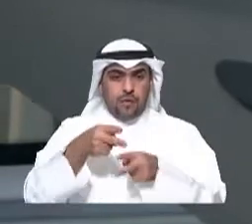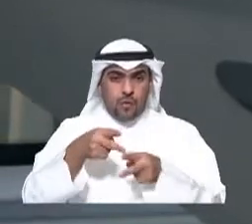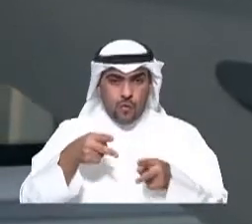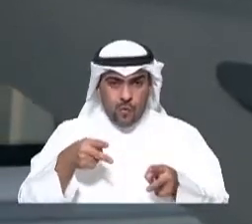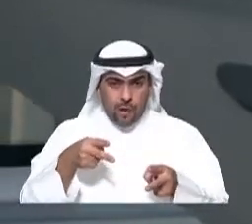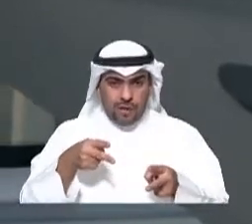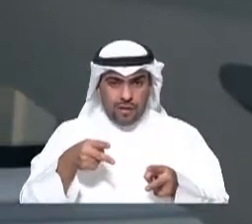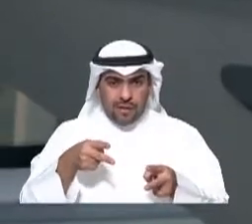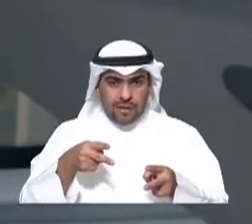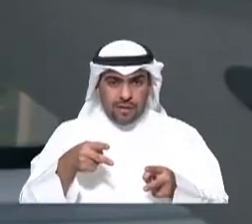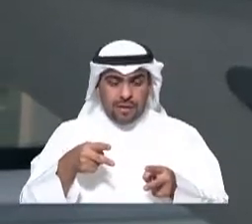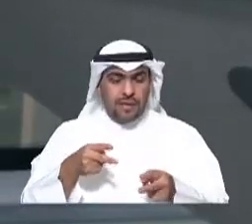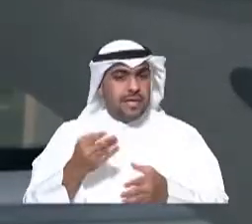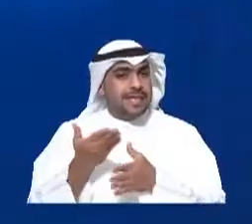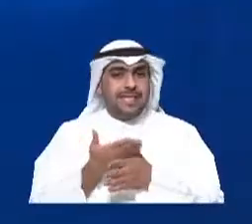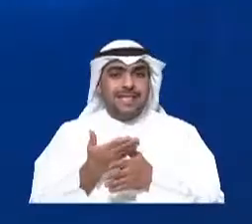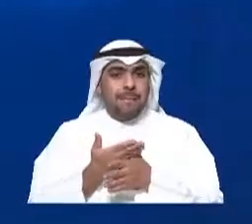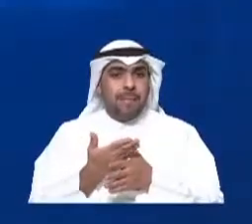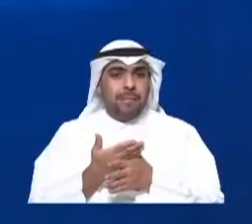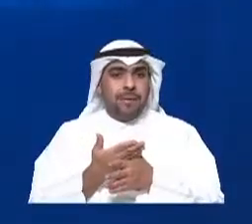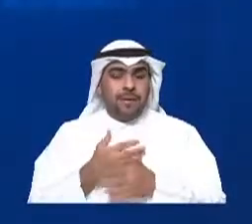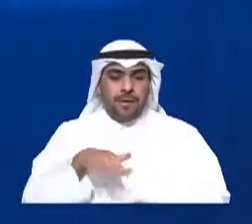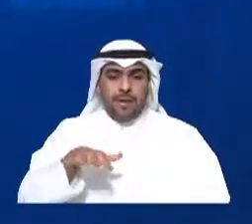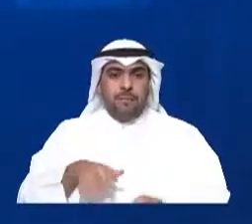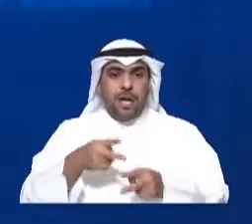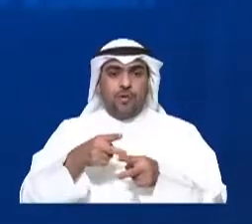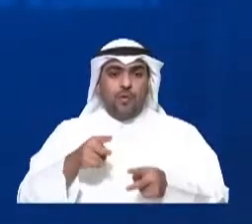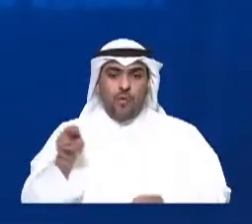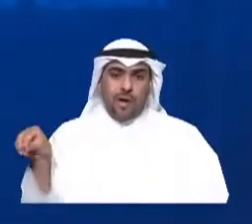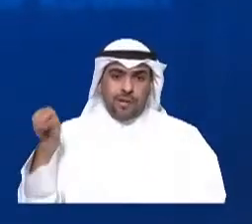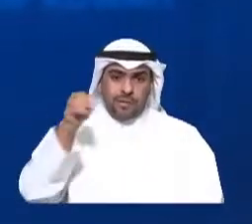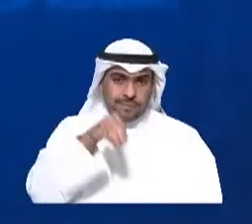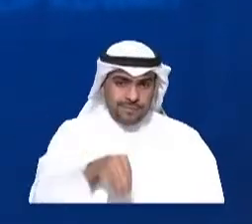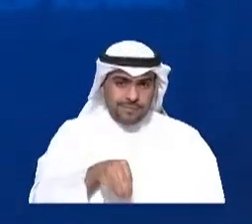احنا دائما الكويت في كل مشاركاته